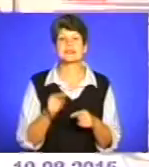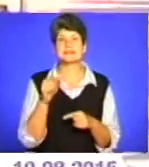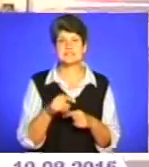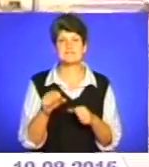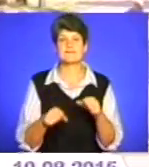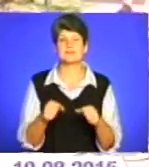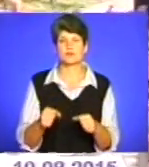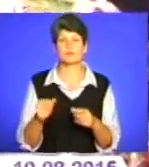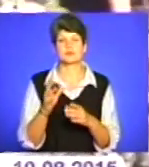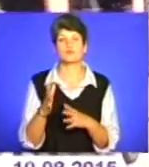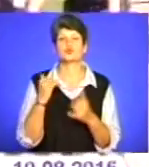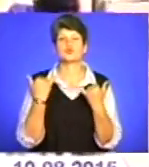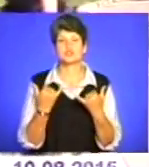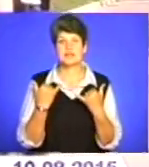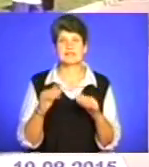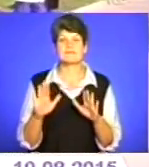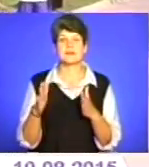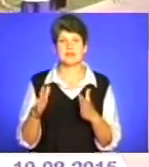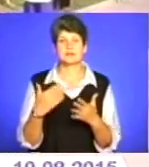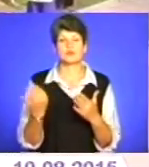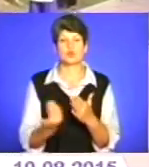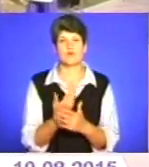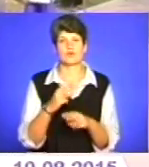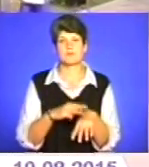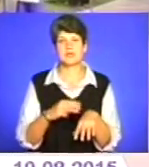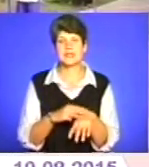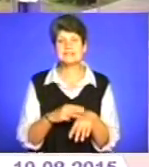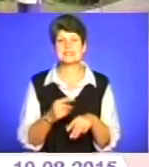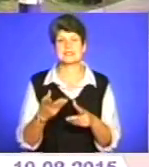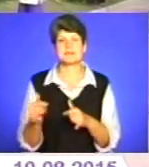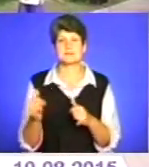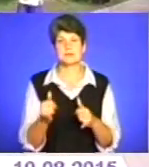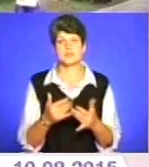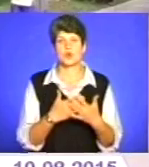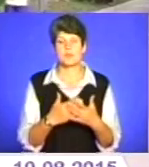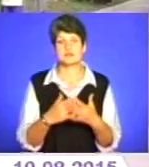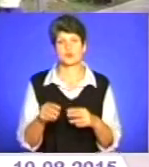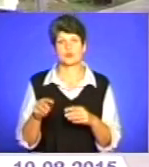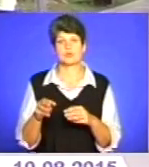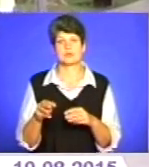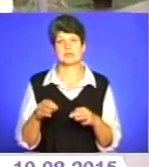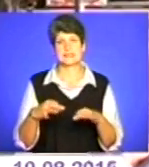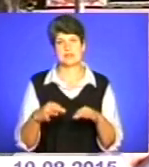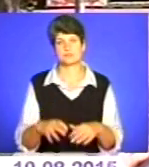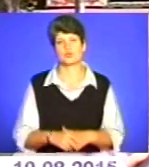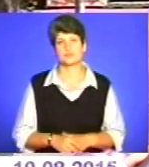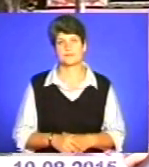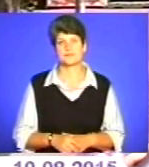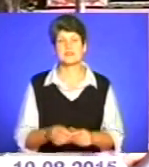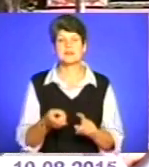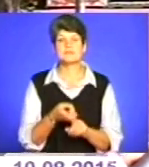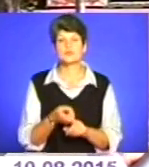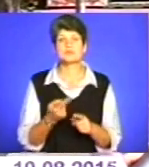велопатрулі будуть сучасним варіантом нової міліції та прикладом забезпечення громадського транспорту, зазначив міський голова Тернополя. І в рамках цієї